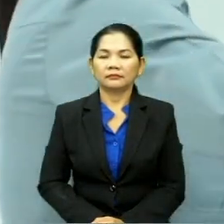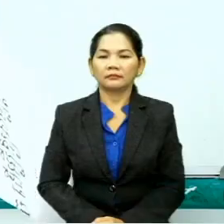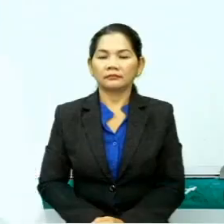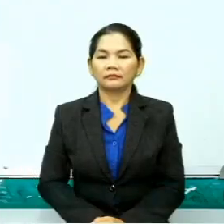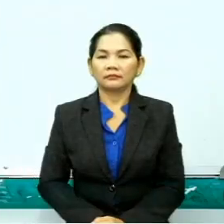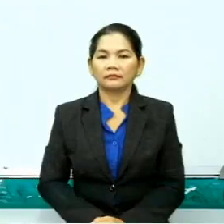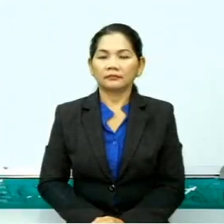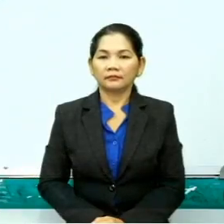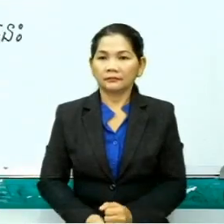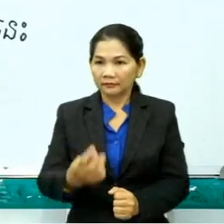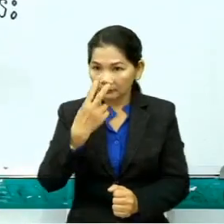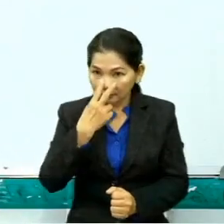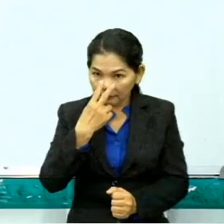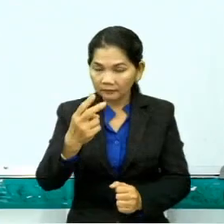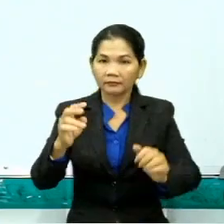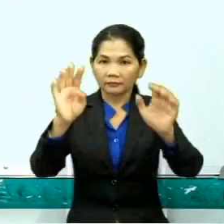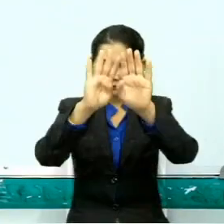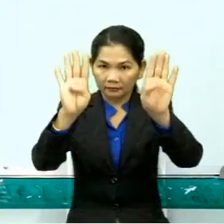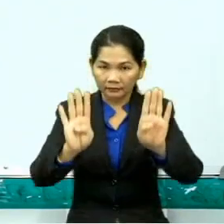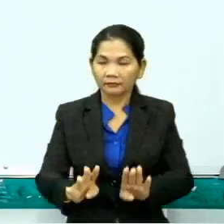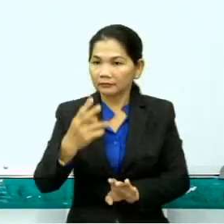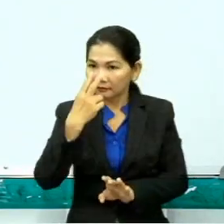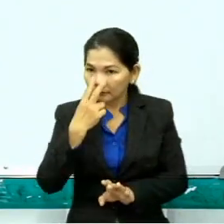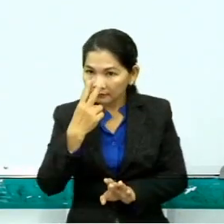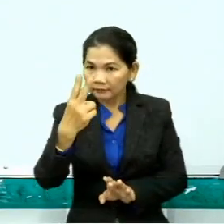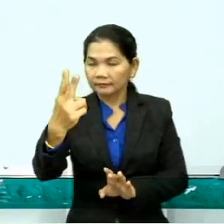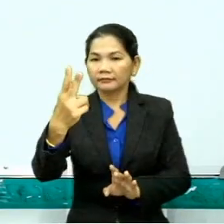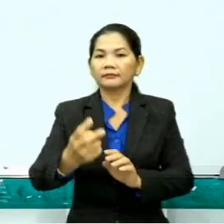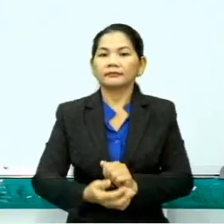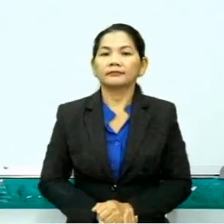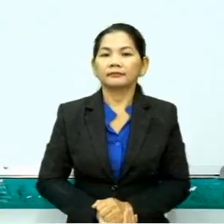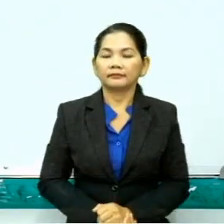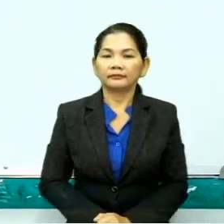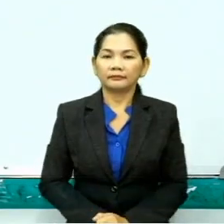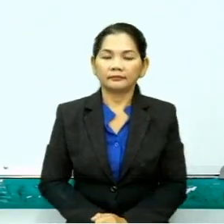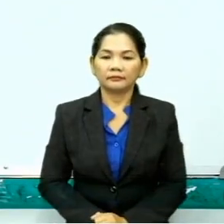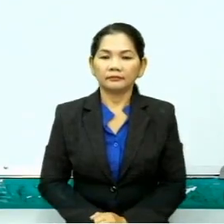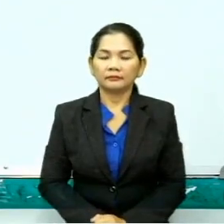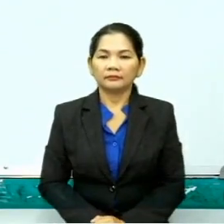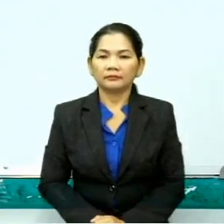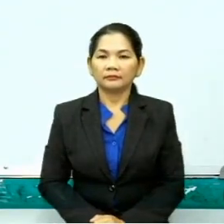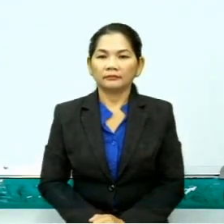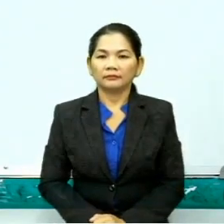cha lỡ con mưa màu lực đặt hiện tặng ạt khnía na con